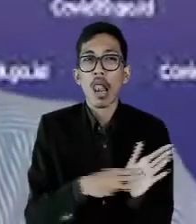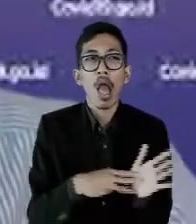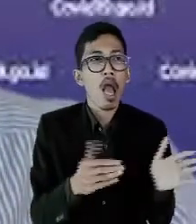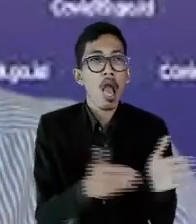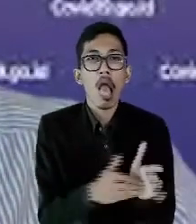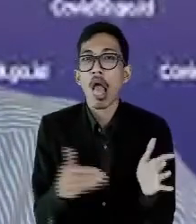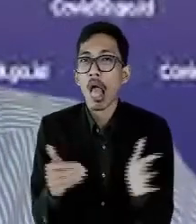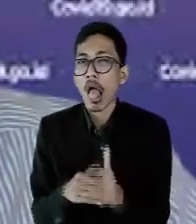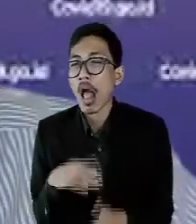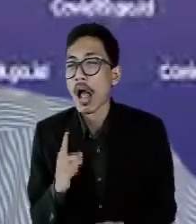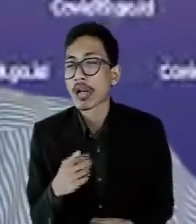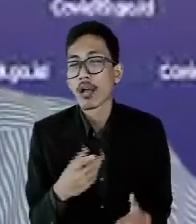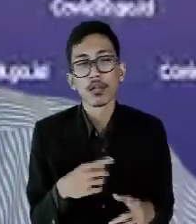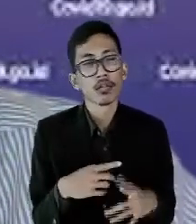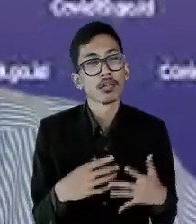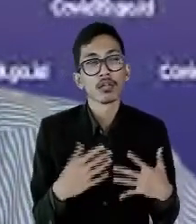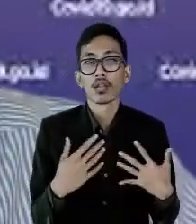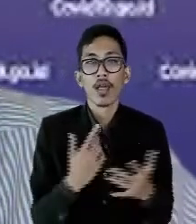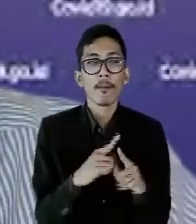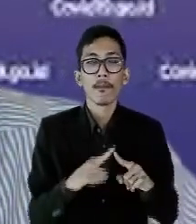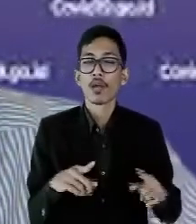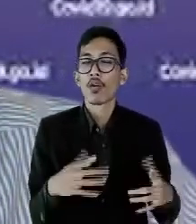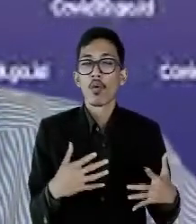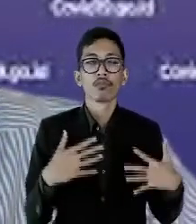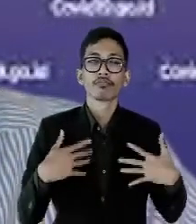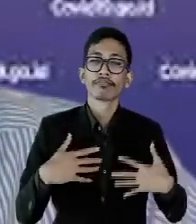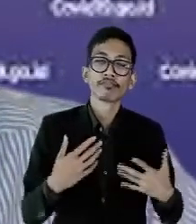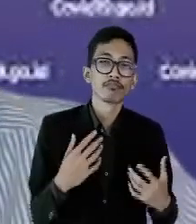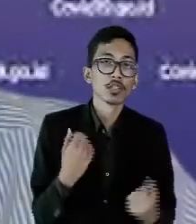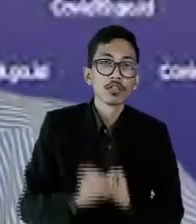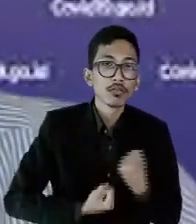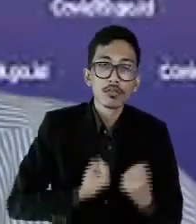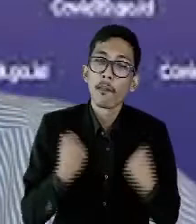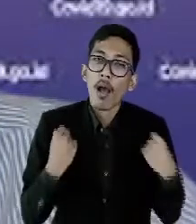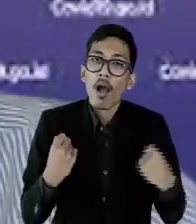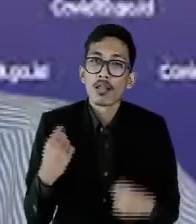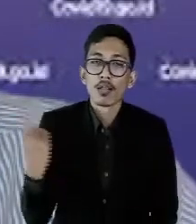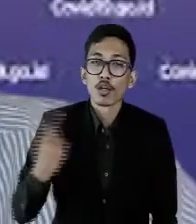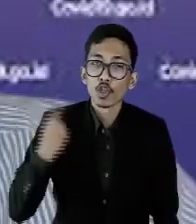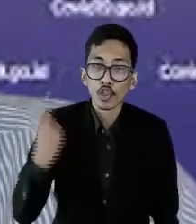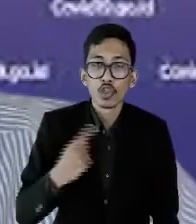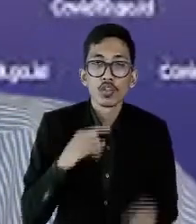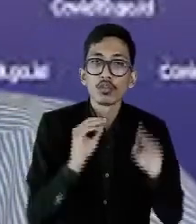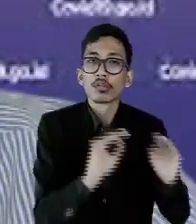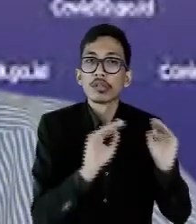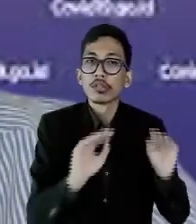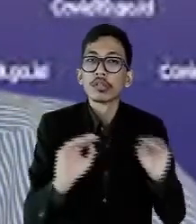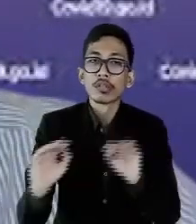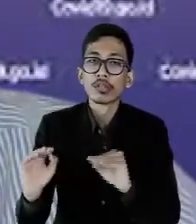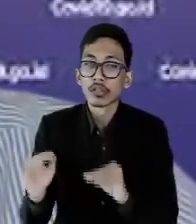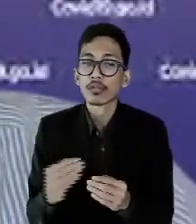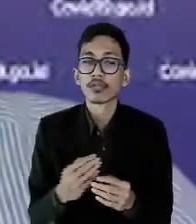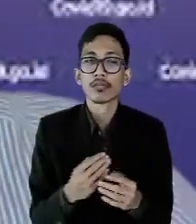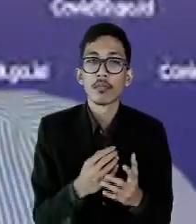tetap bersemangat ya untuk memberikan masker, memberikan edukasi, sosialisasi, penegakan